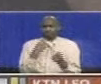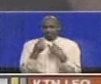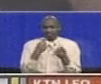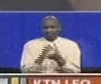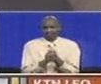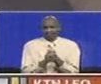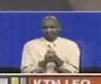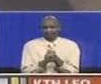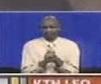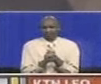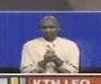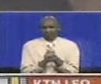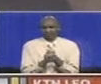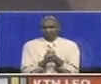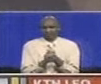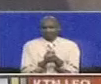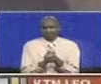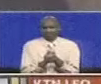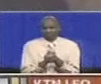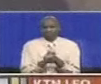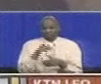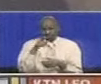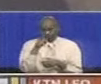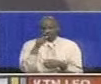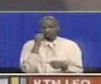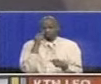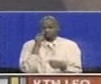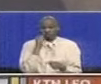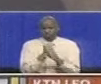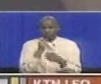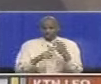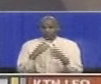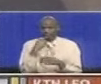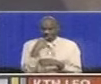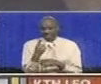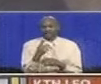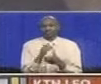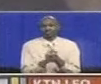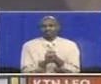you will do what you do live for.